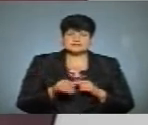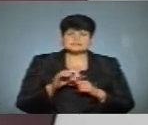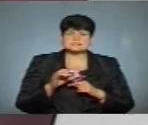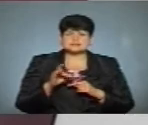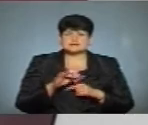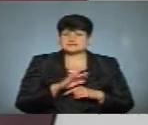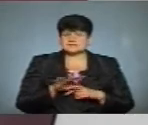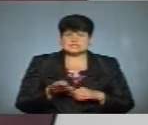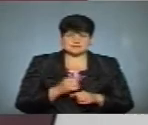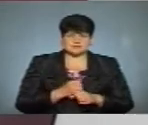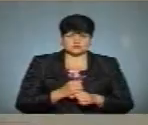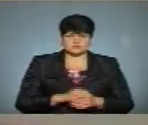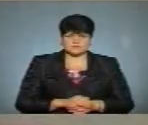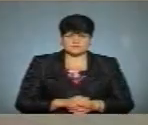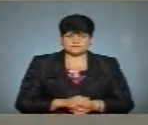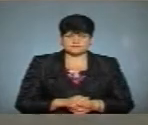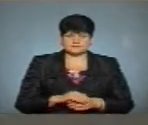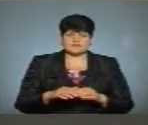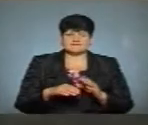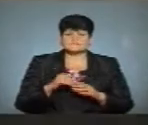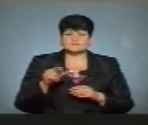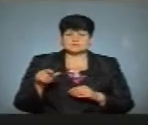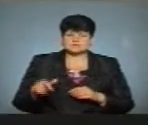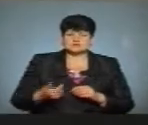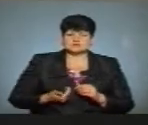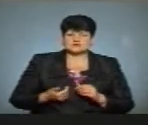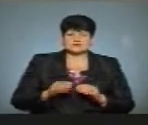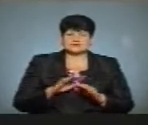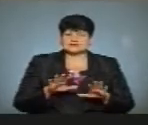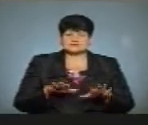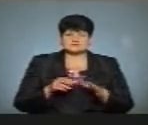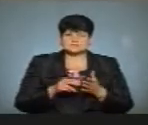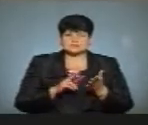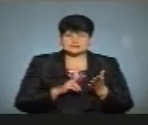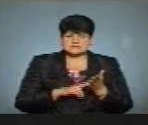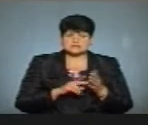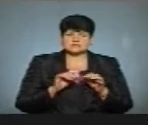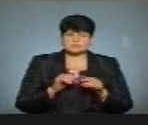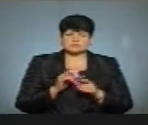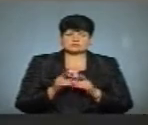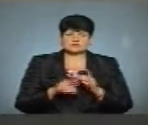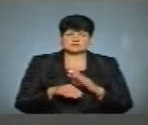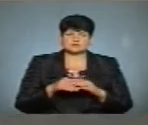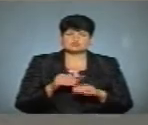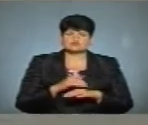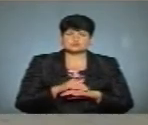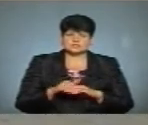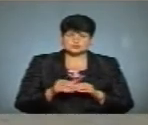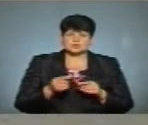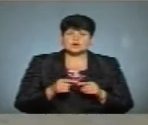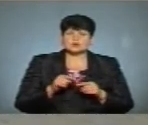не працював. Виборці, які проживають не за місцем реєстрації, можуть змінити виборчу адресу. Для